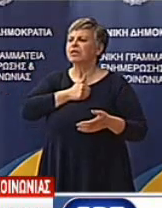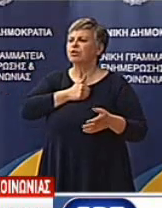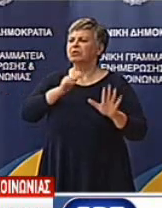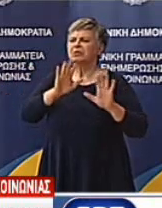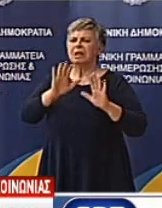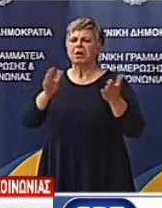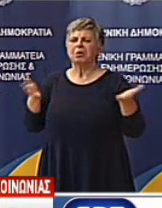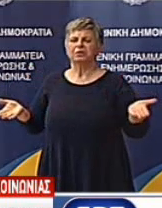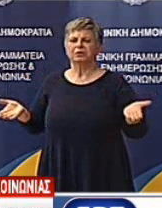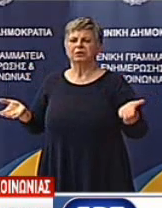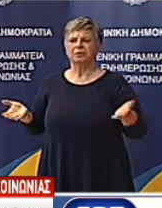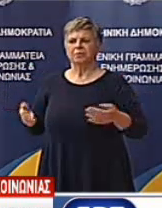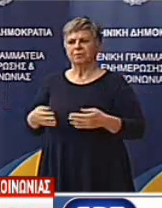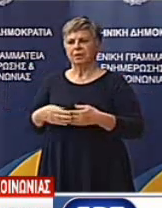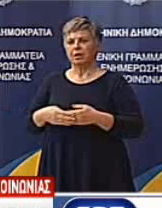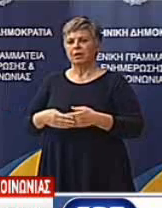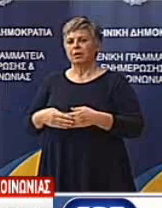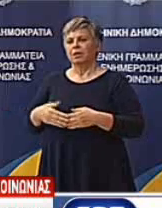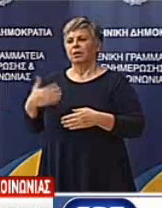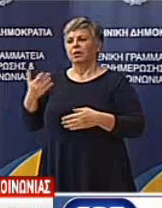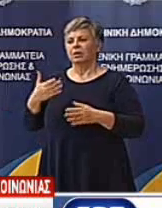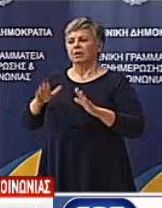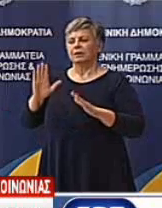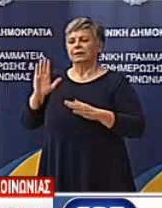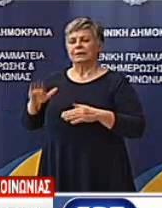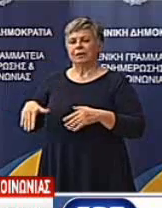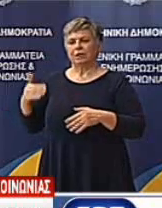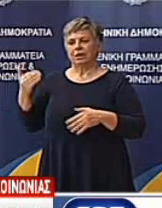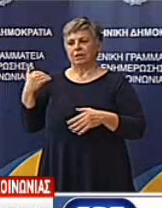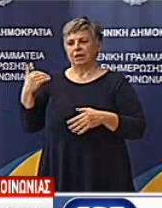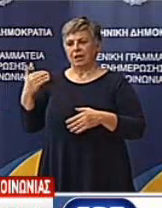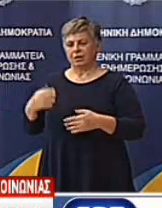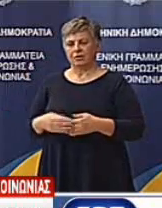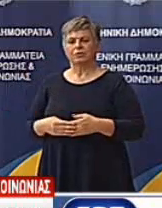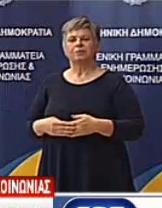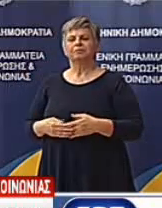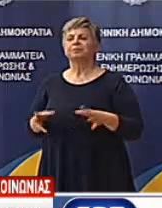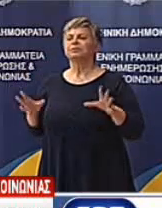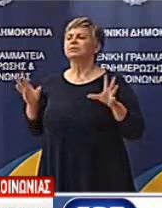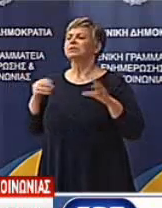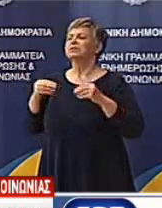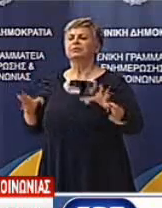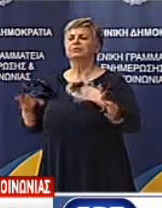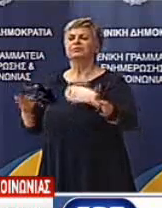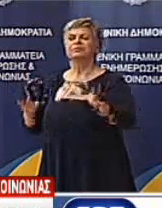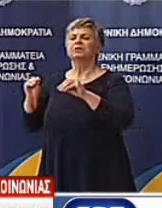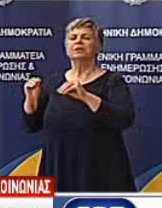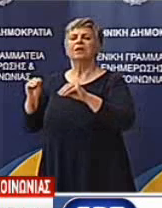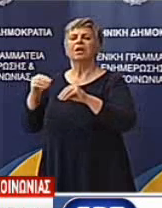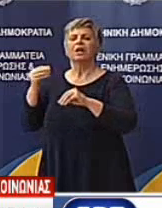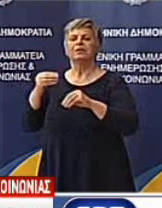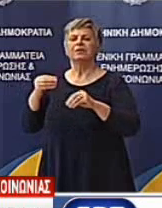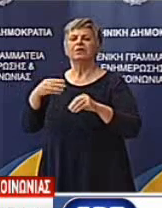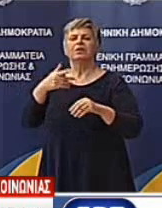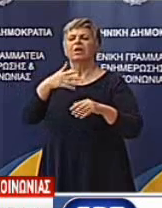να. Μία τελευταία, έλα. Για το θέμα των ιδιωτικοποιήσεων και ειδικότερα για τον ΟΛΠ. Υπάρχει